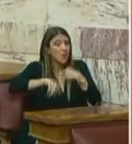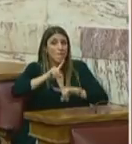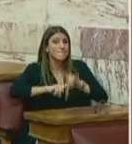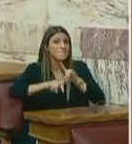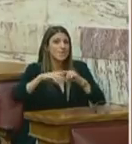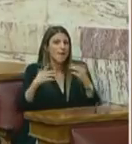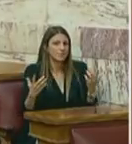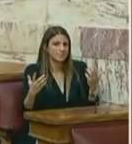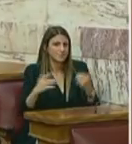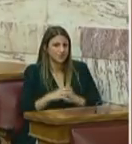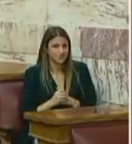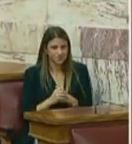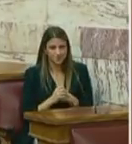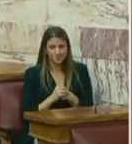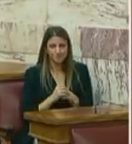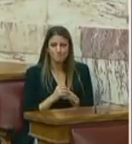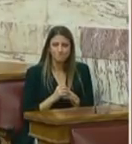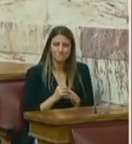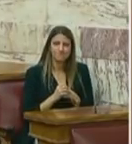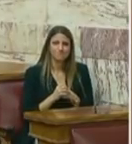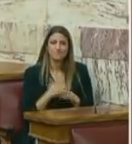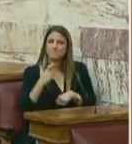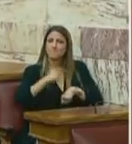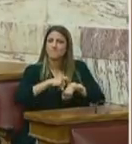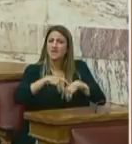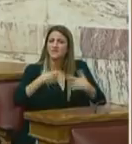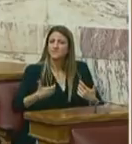Έρχομαι όμως, κυρίες και κύριοι συνάδελφοι, στο θέμα